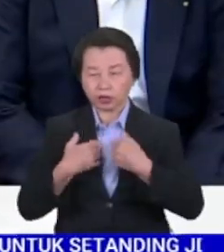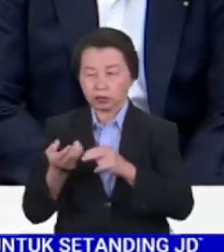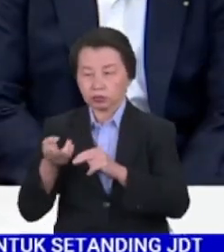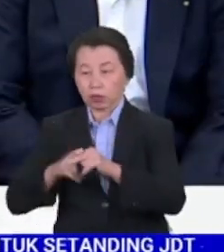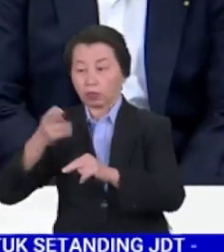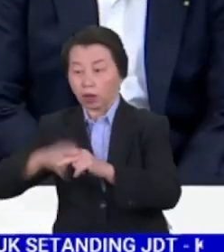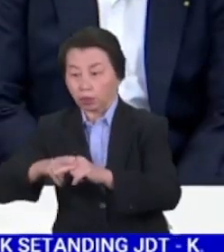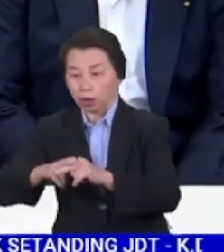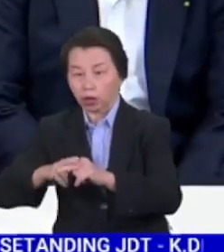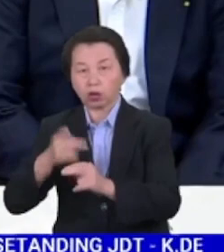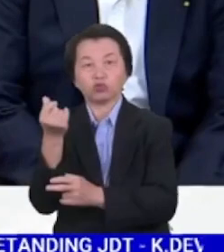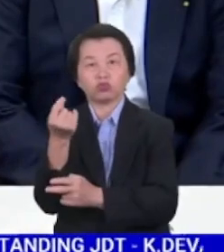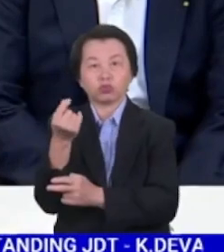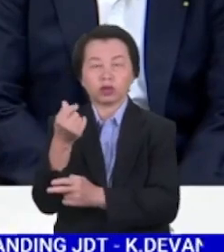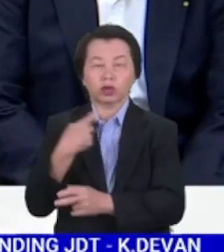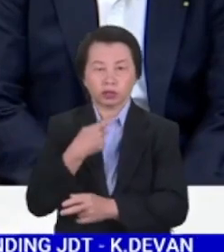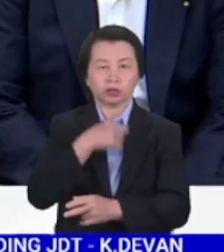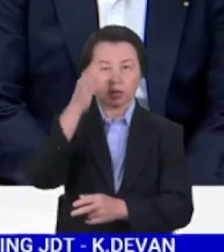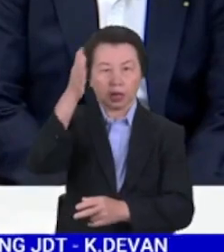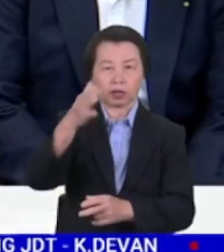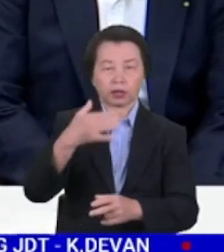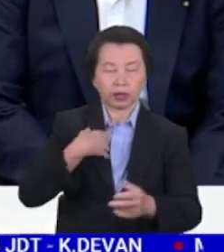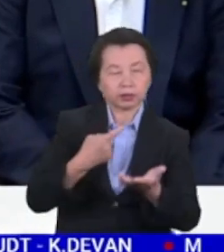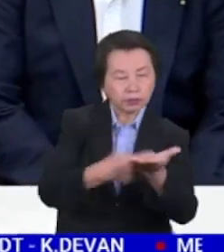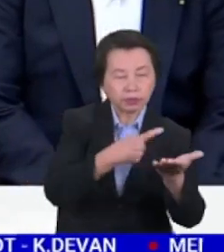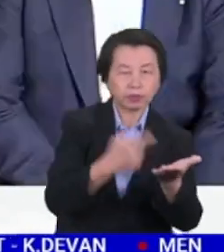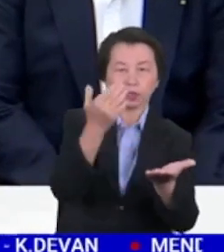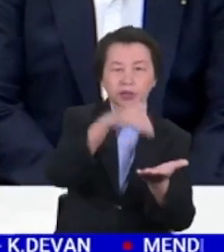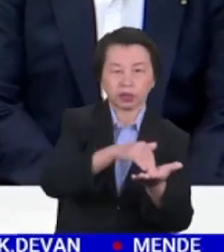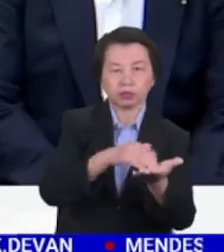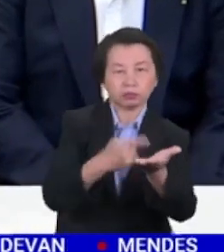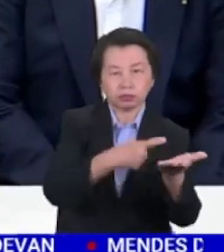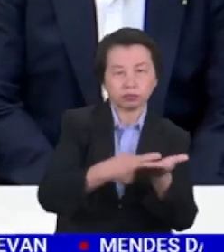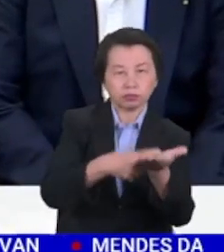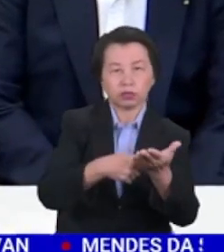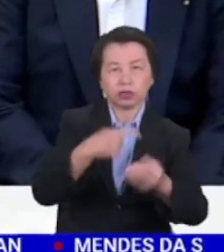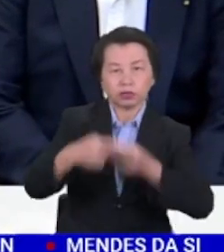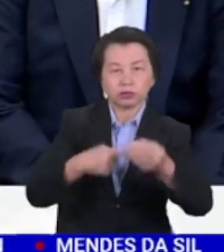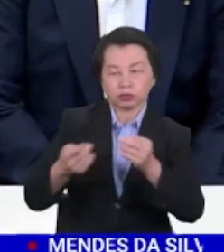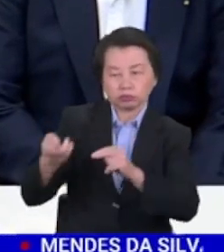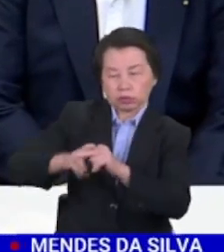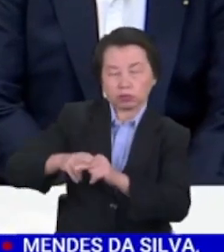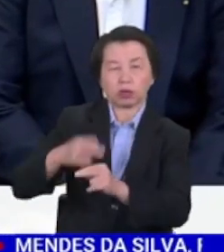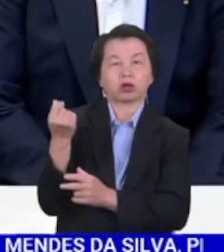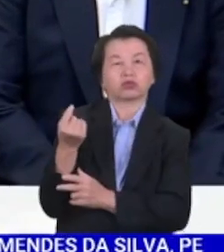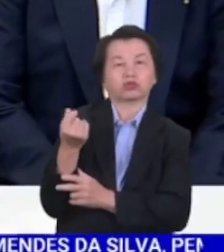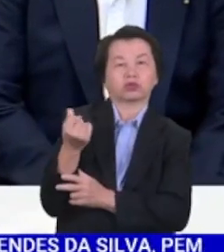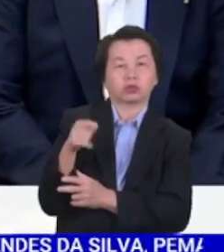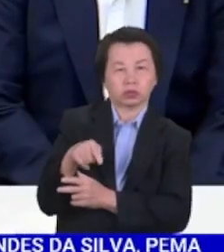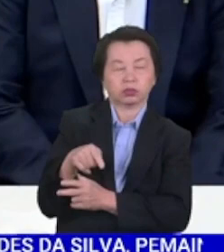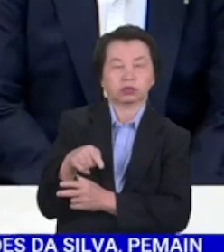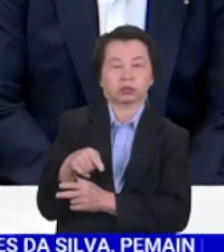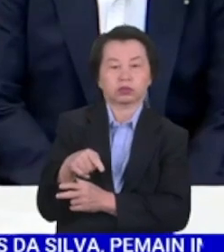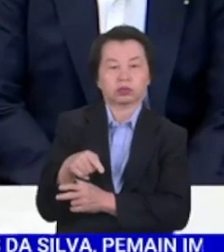segi pelaksanaannya, kita akan mengadakan perbincangan tentang penambahan kos ini